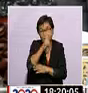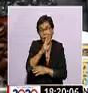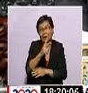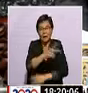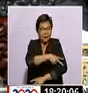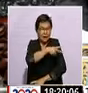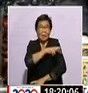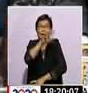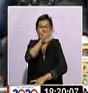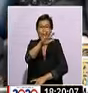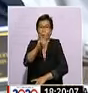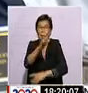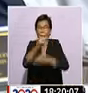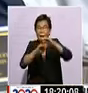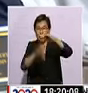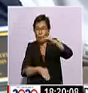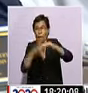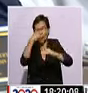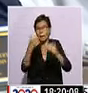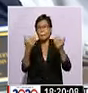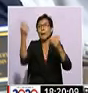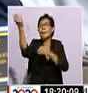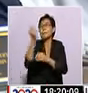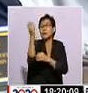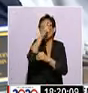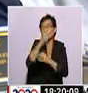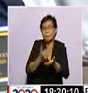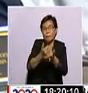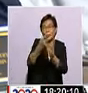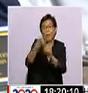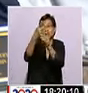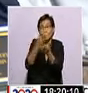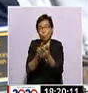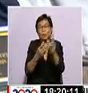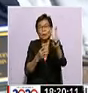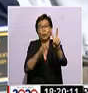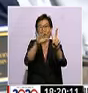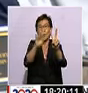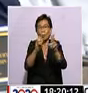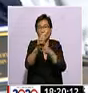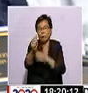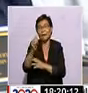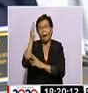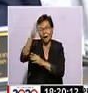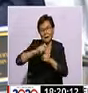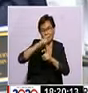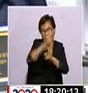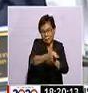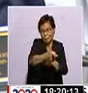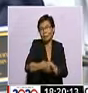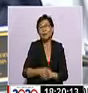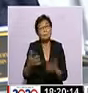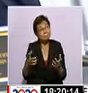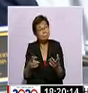grade 56 dan ke bawah. Bagi pesara kerajaan, bantuan khas kewangan RM250 akan diberikan.